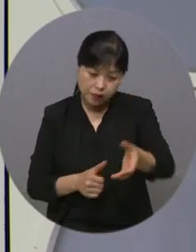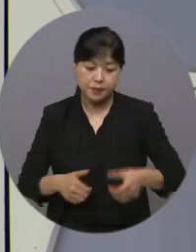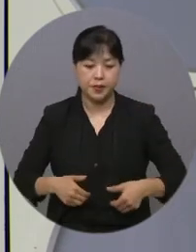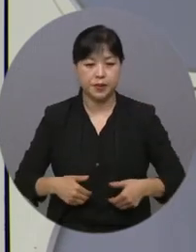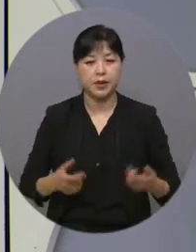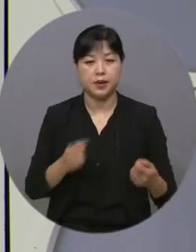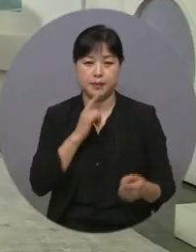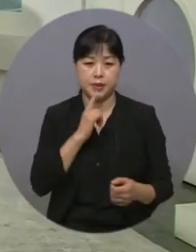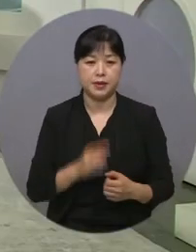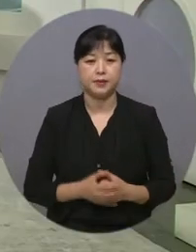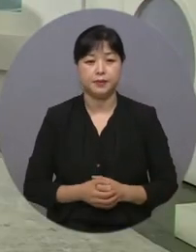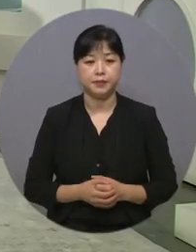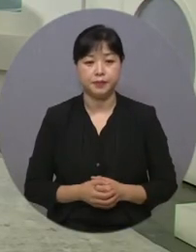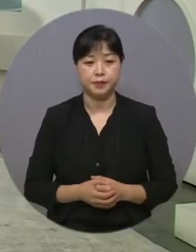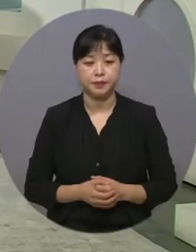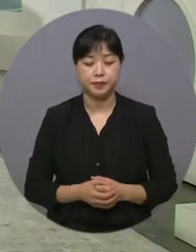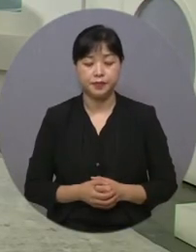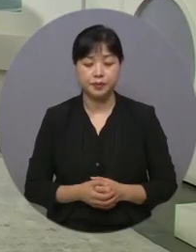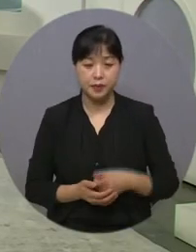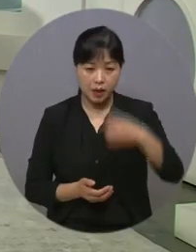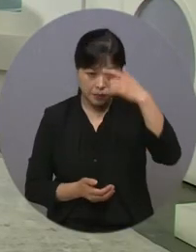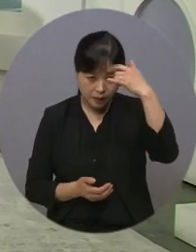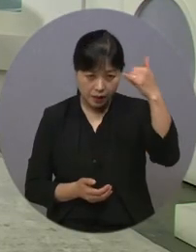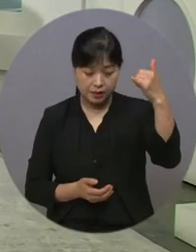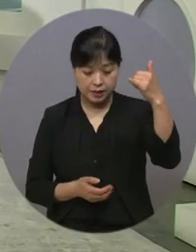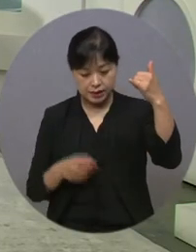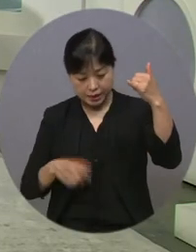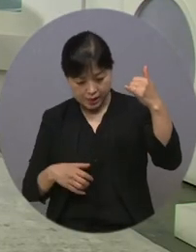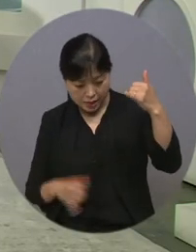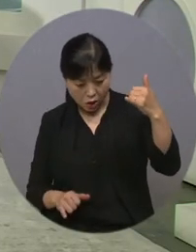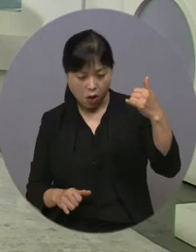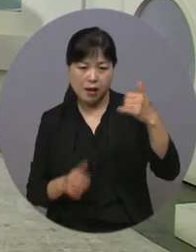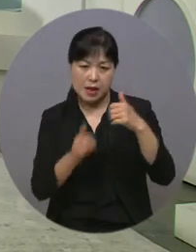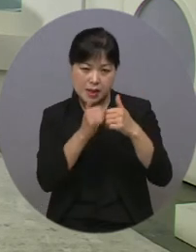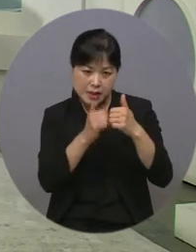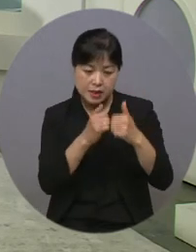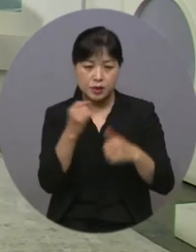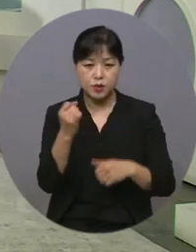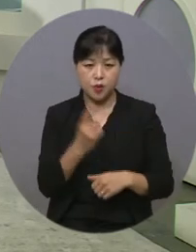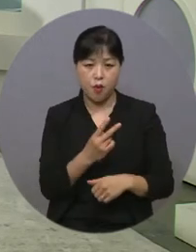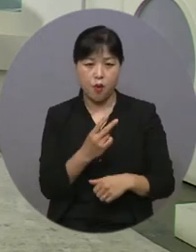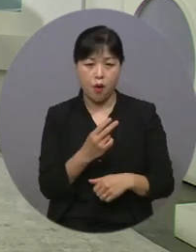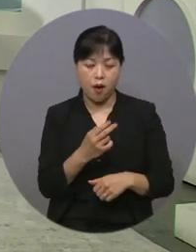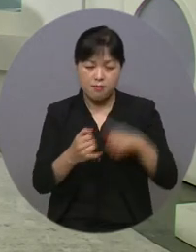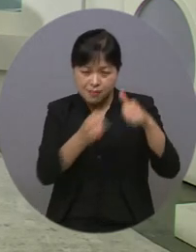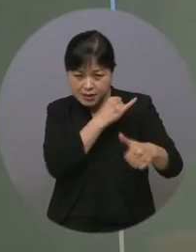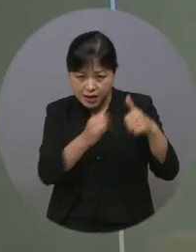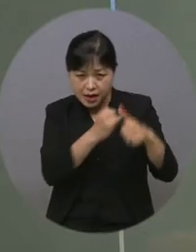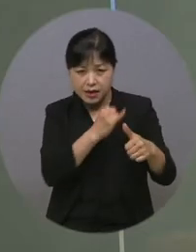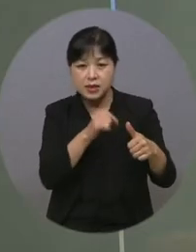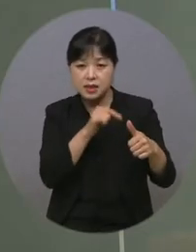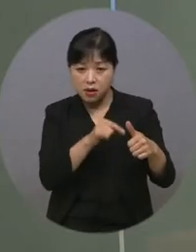막 그런 고부 간의 갈등이라든가 부부 싸움이라든가 이런 걸 유년기에